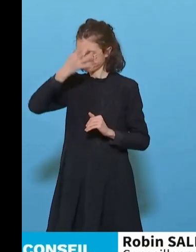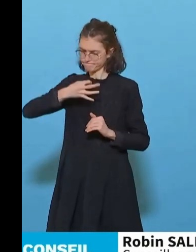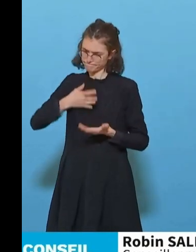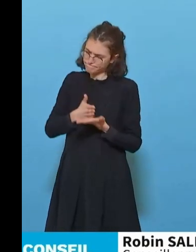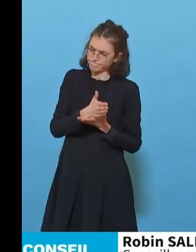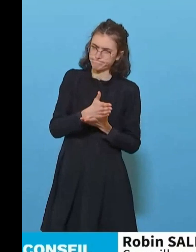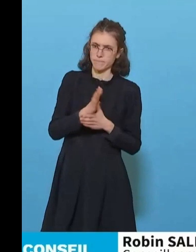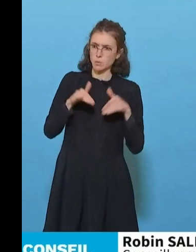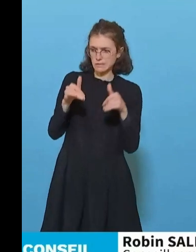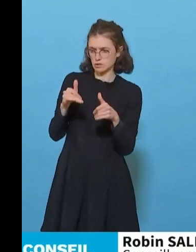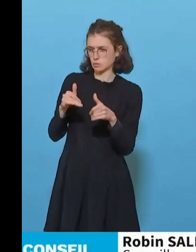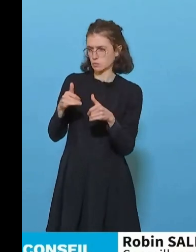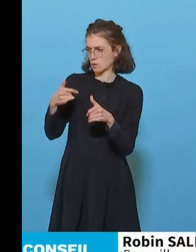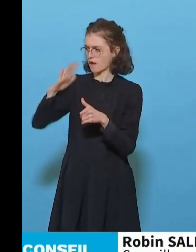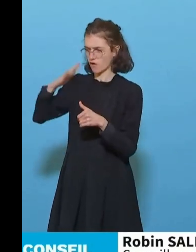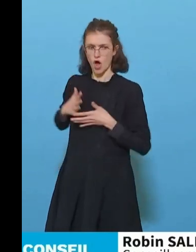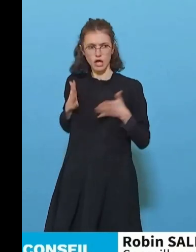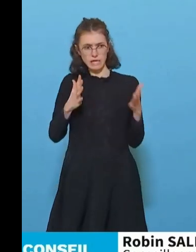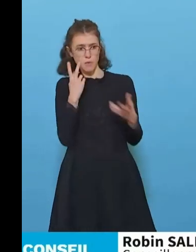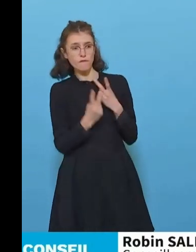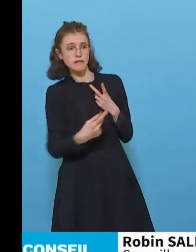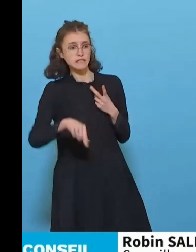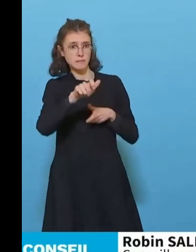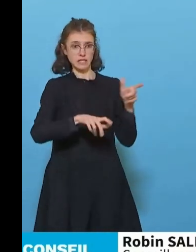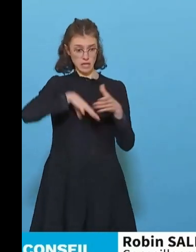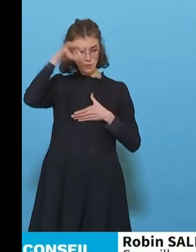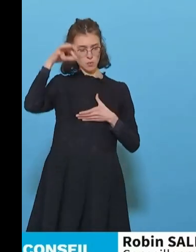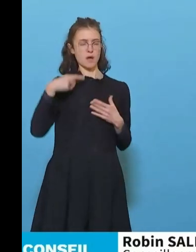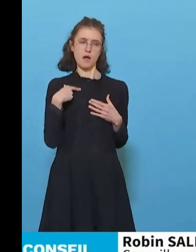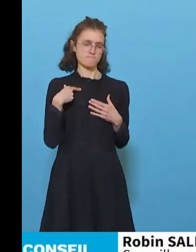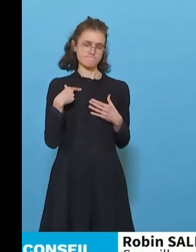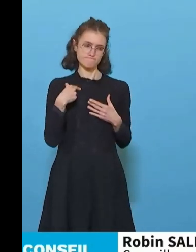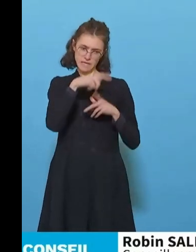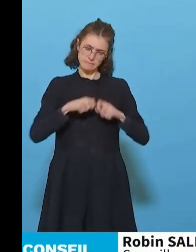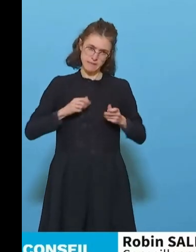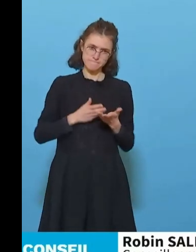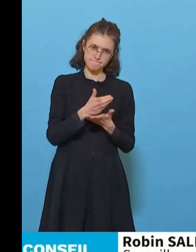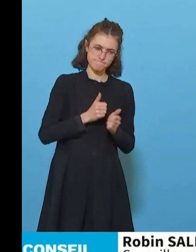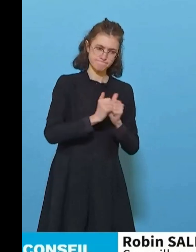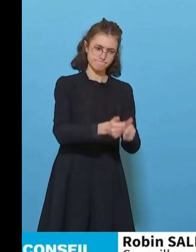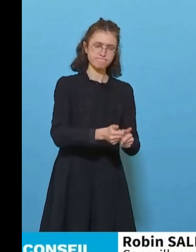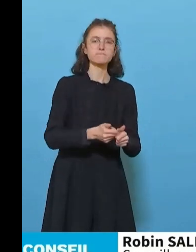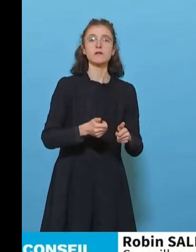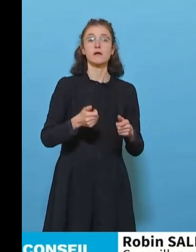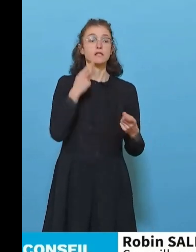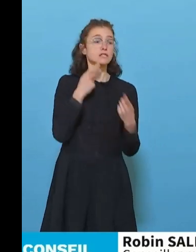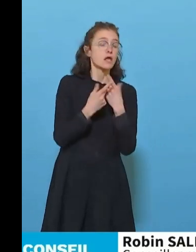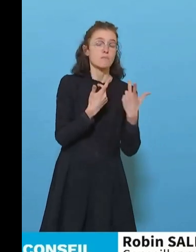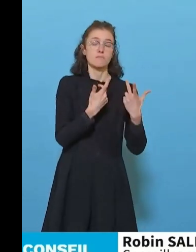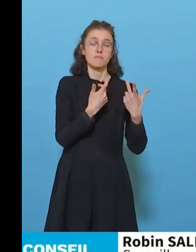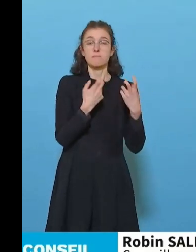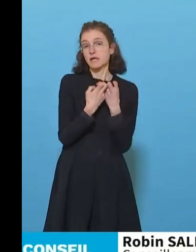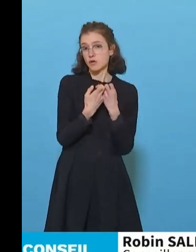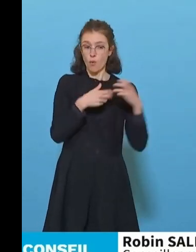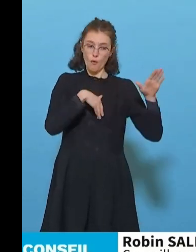aux engagements pris devant les électeurs. Les orientations budgétaires, aussi bien sur le volet fonctionnement qu'investissement, que notre majorité